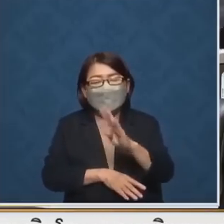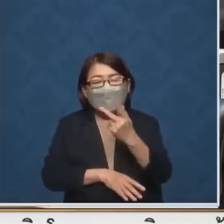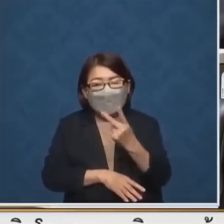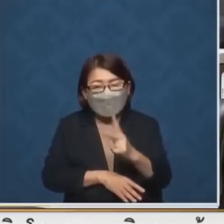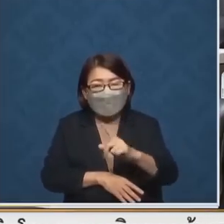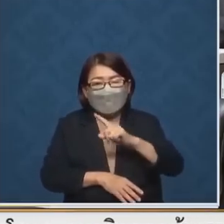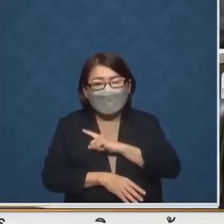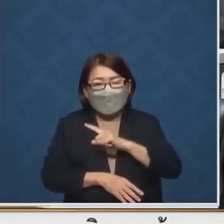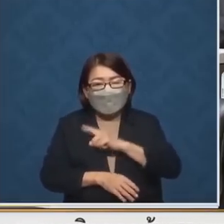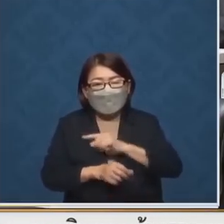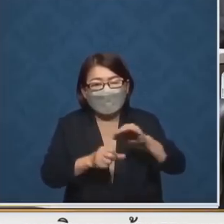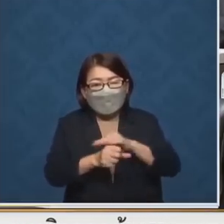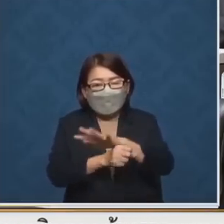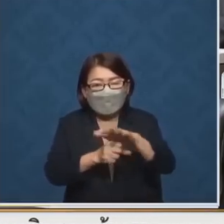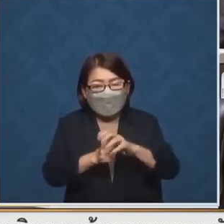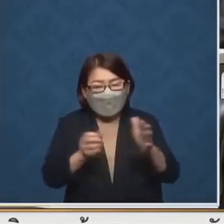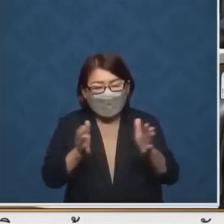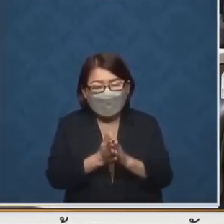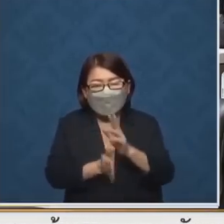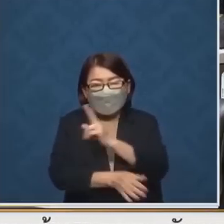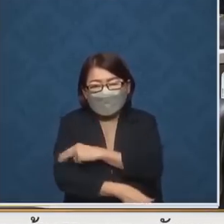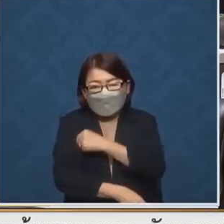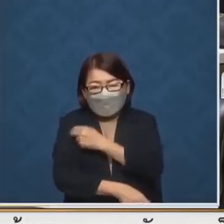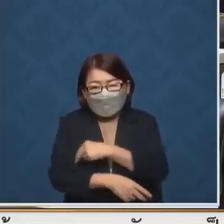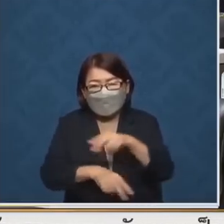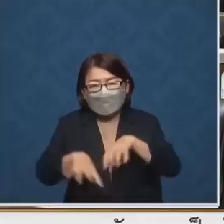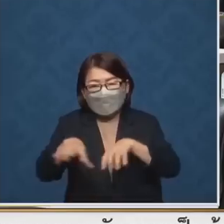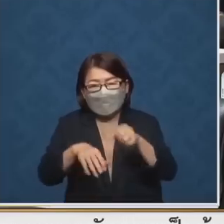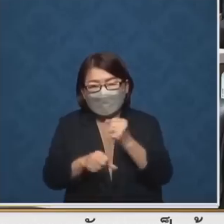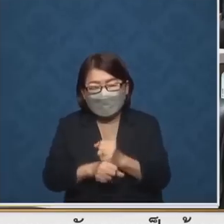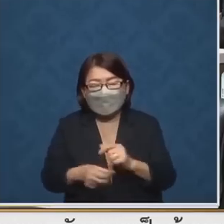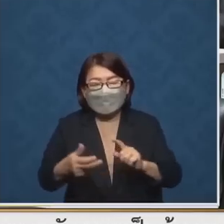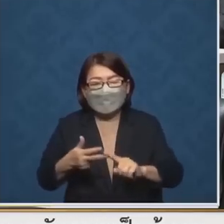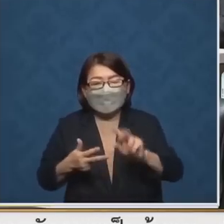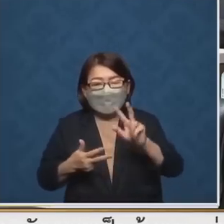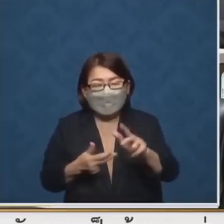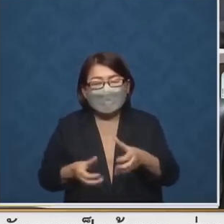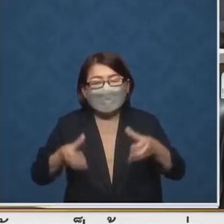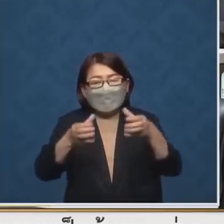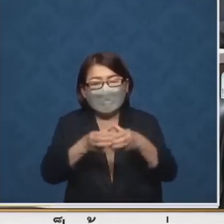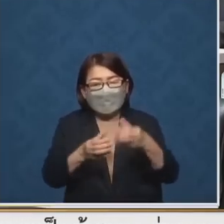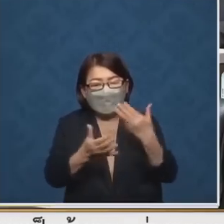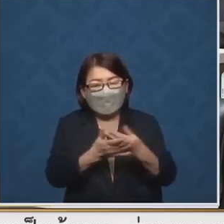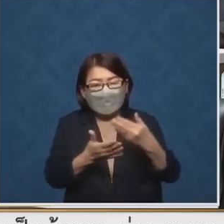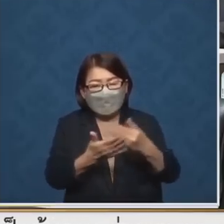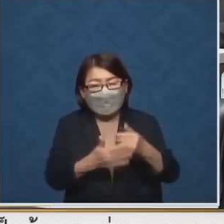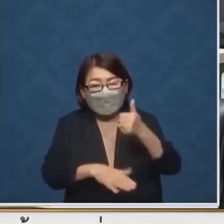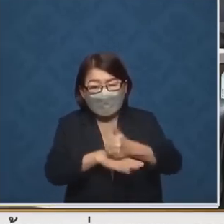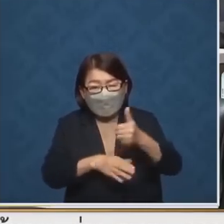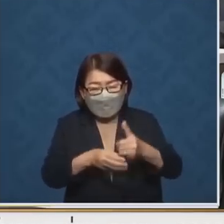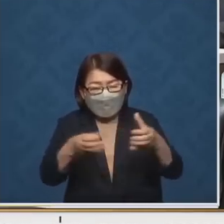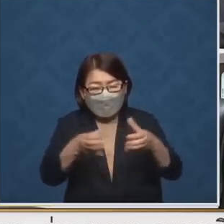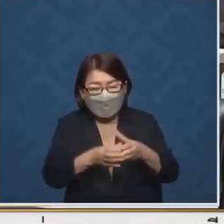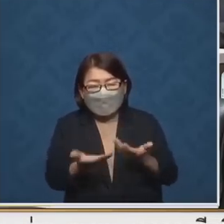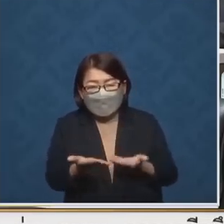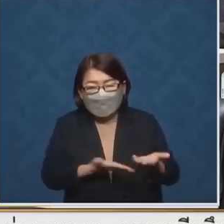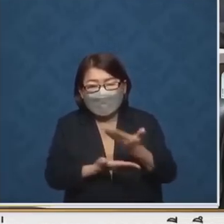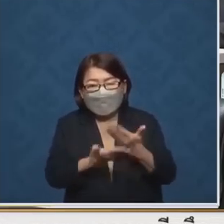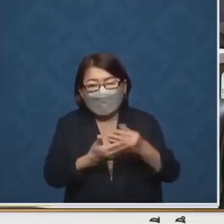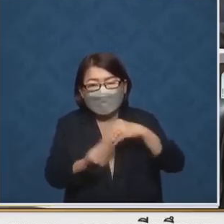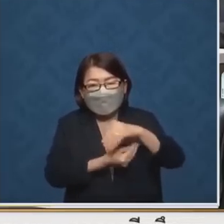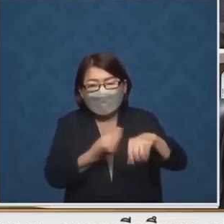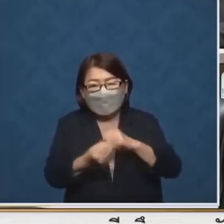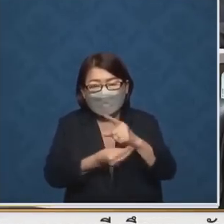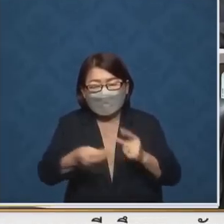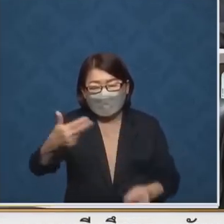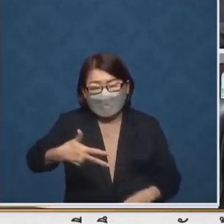บโควิด และสาสู โยโรงอัที่ 3 ท่านเป็นหัวหนาทีมเศษฐกิจเพราฉั้น 1 2 3 ย